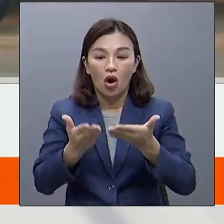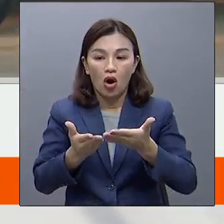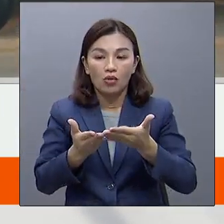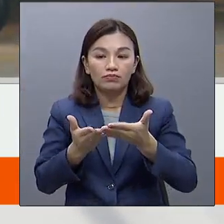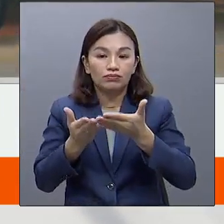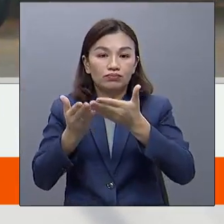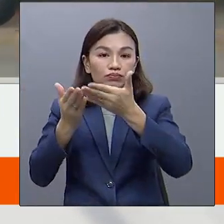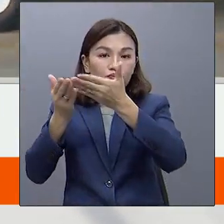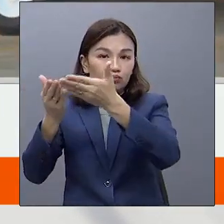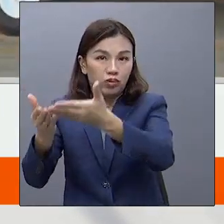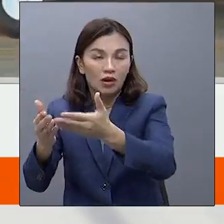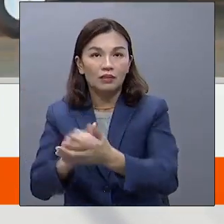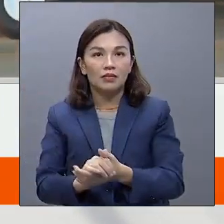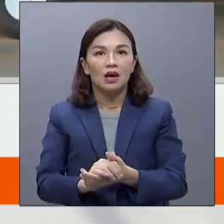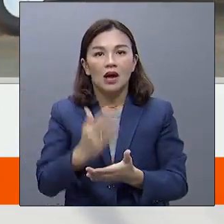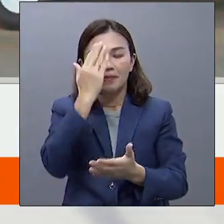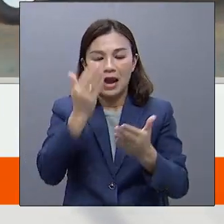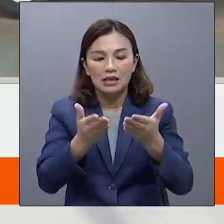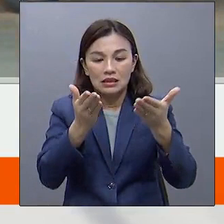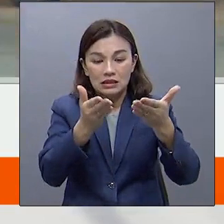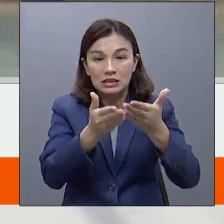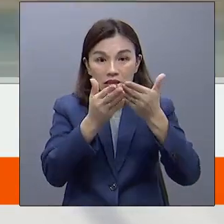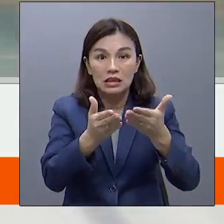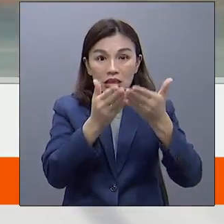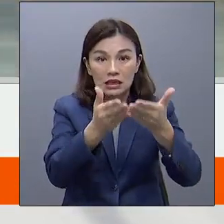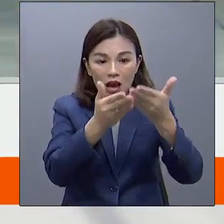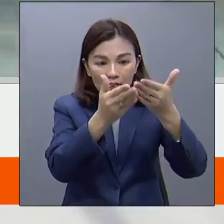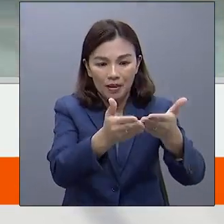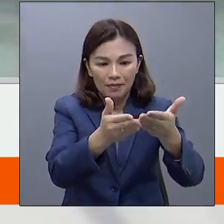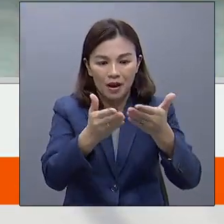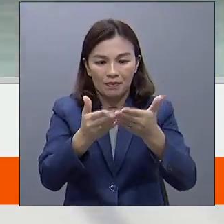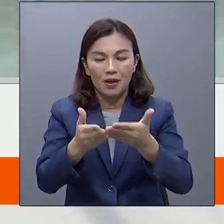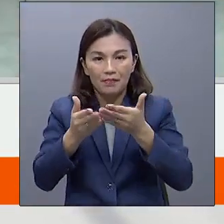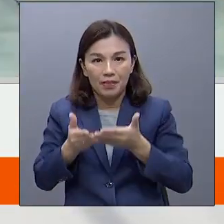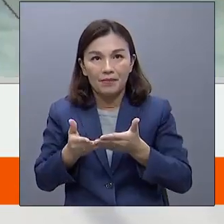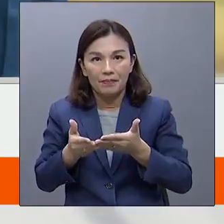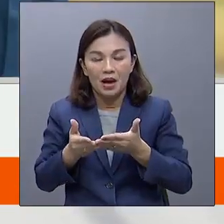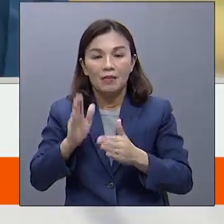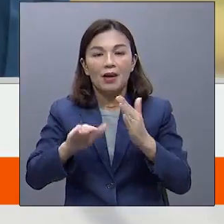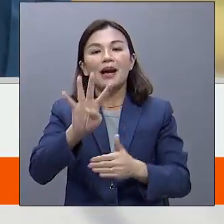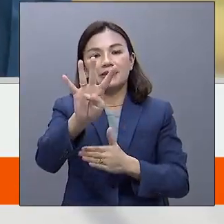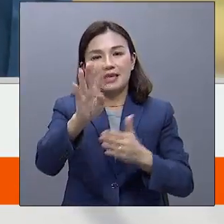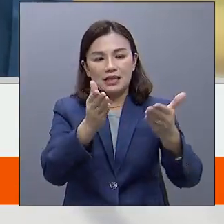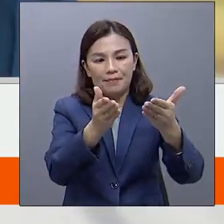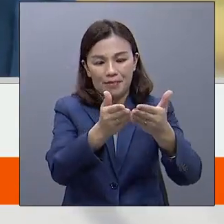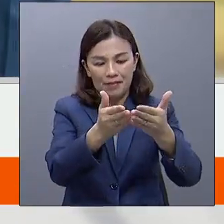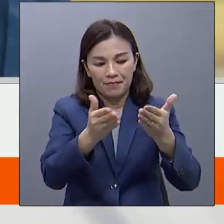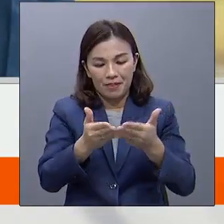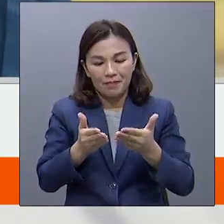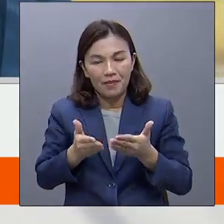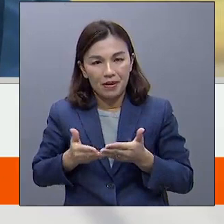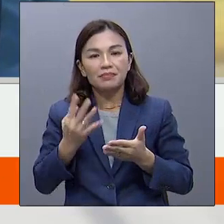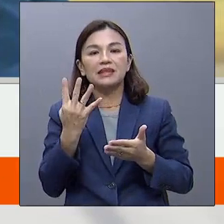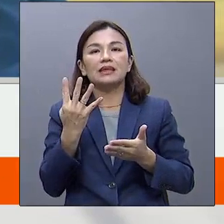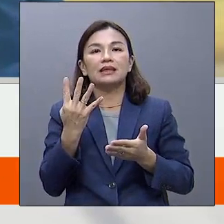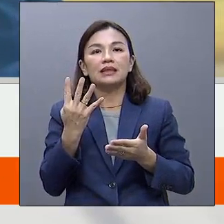จะอาจจะแบ่งกันเพราะมันเหลือมันมีหลายลำนะครับเท่าที่ทราบตอนนี้ก็น่าจะประมาณ 4ลำนะฮะทยอยออกกันนะครับ